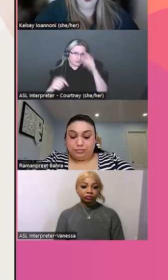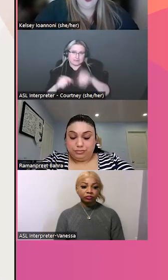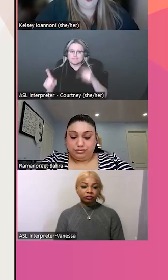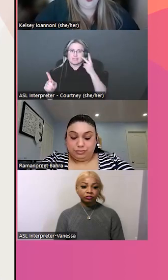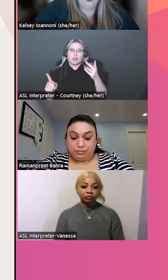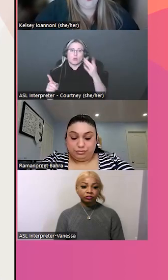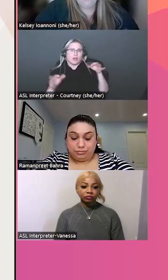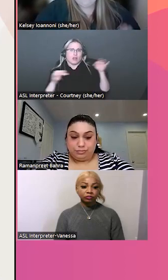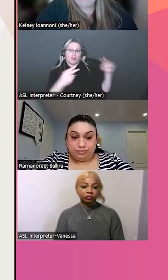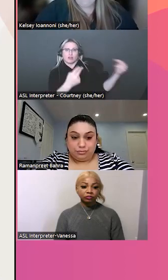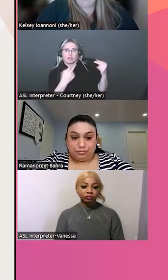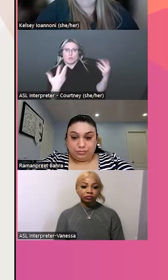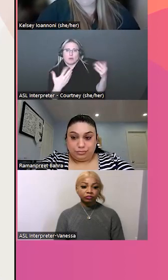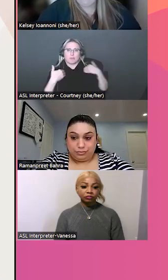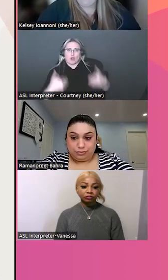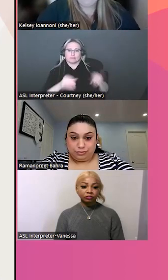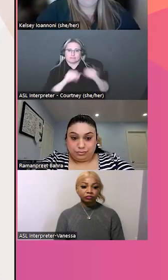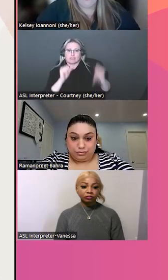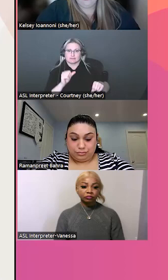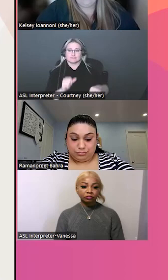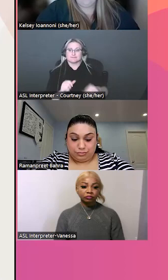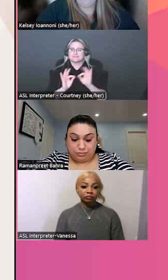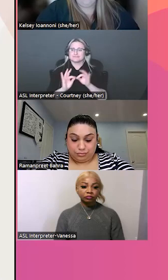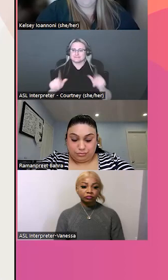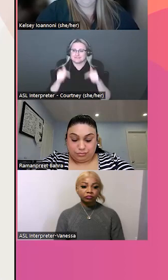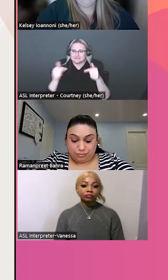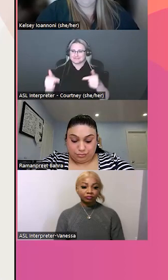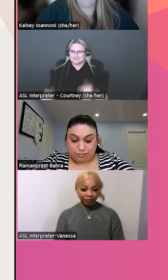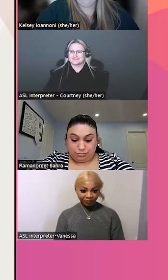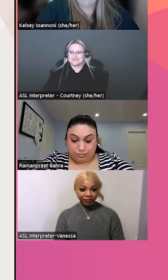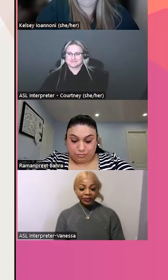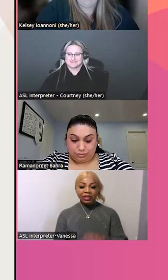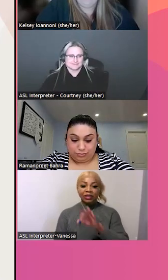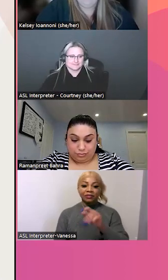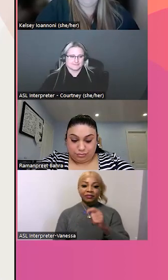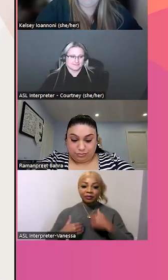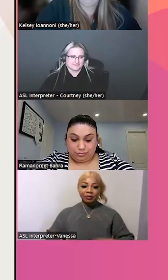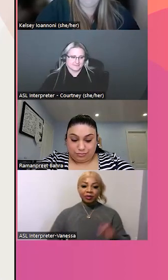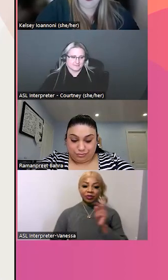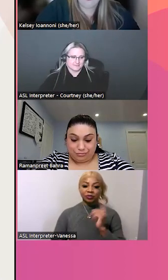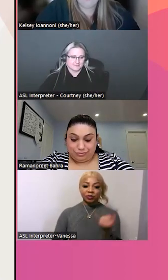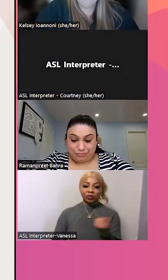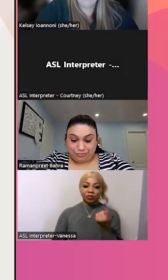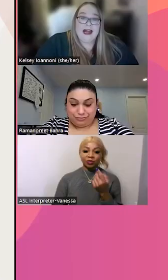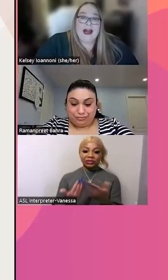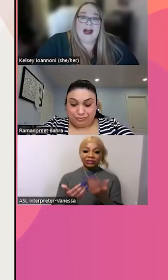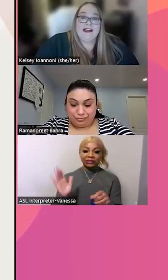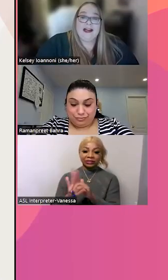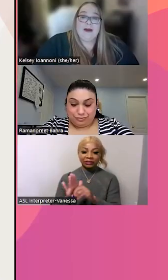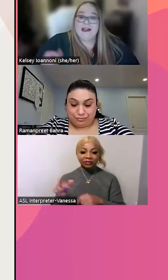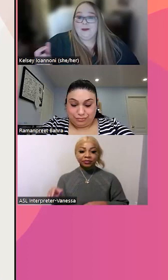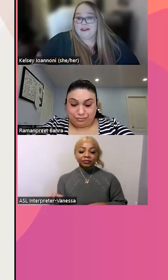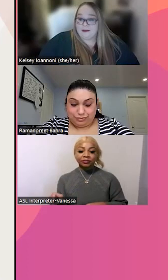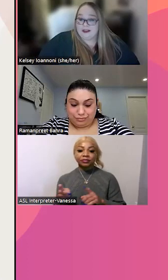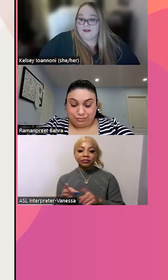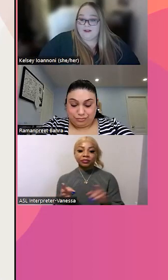avec sa corpulence. Alors, le corps est toujours visible lorsqu'il entre en contact avec